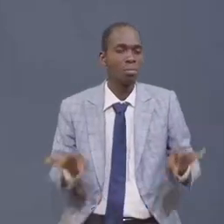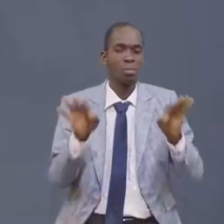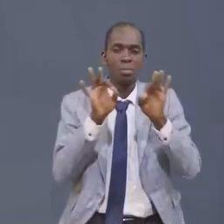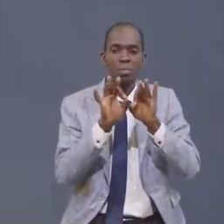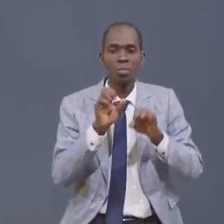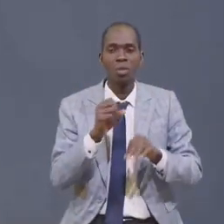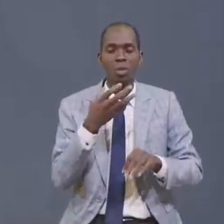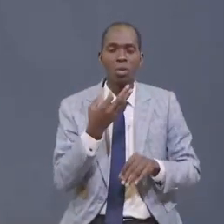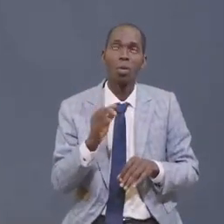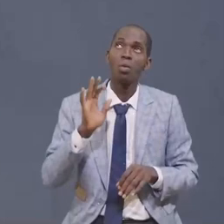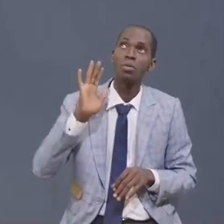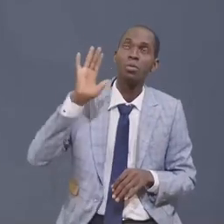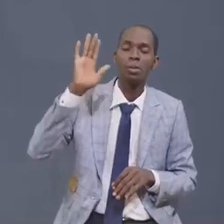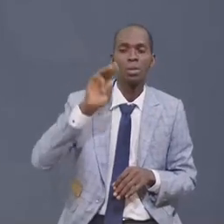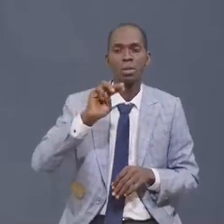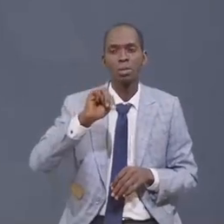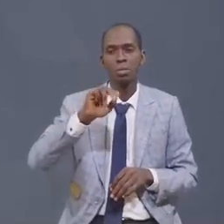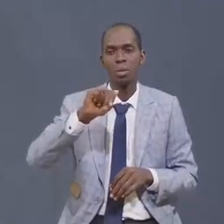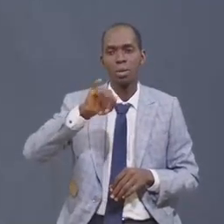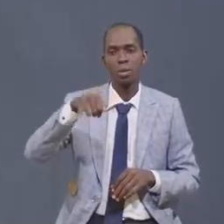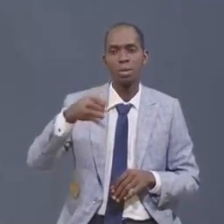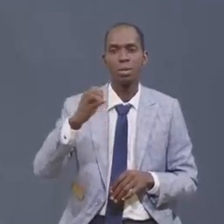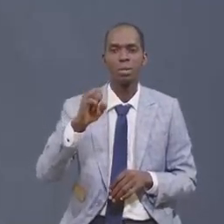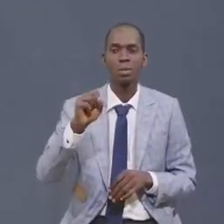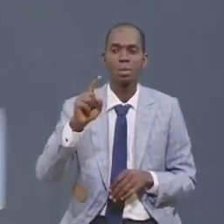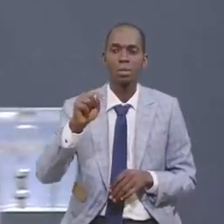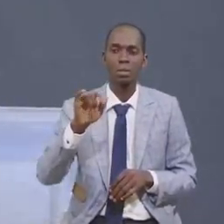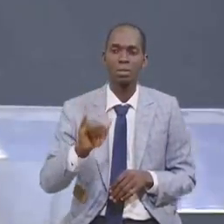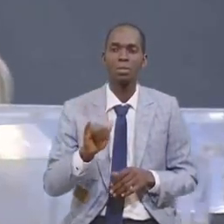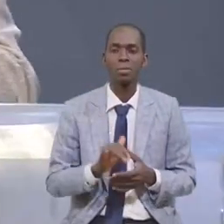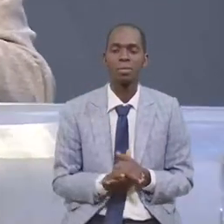Comme nous considérons donc les essentiels suprêmes de Sa Majesté,